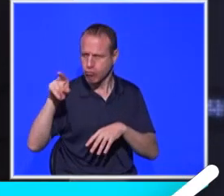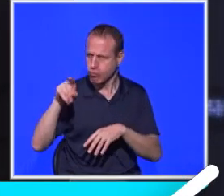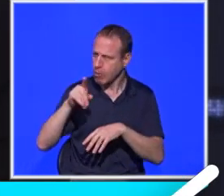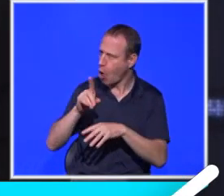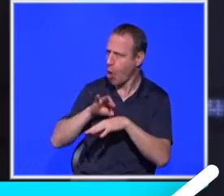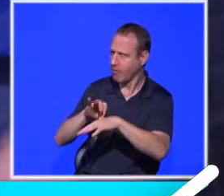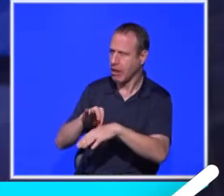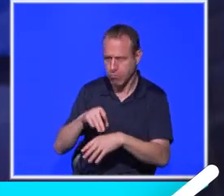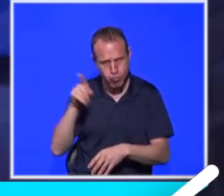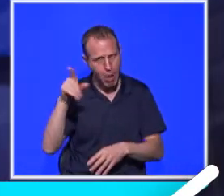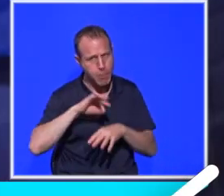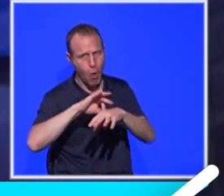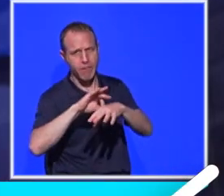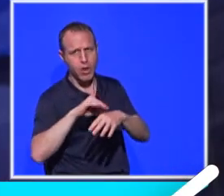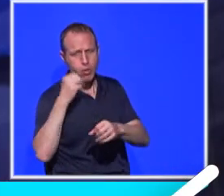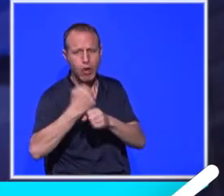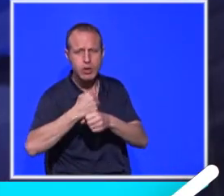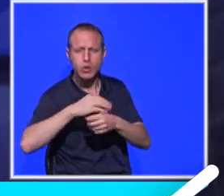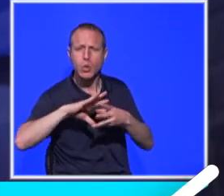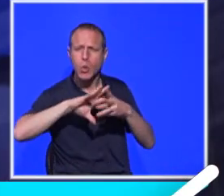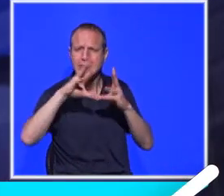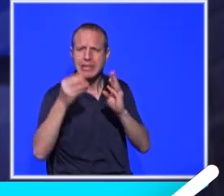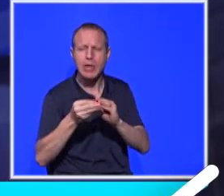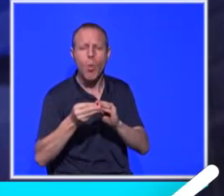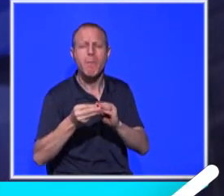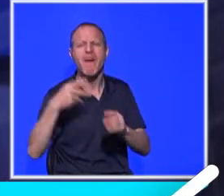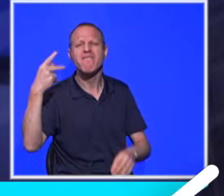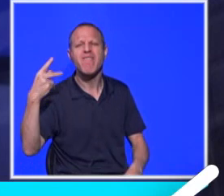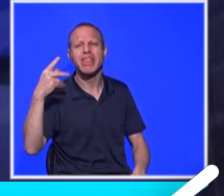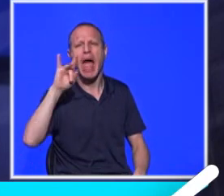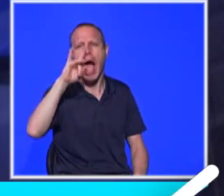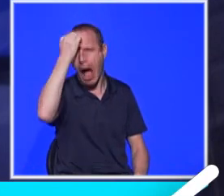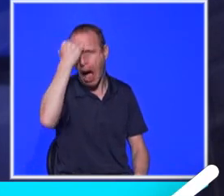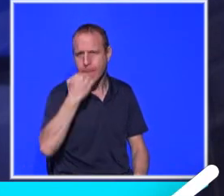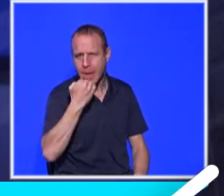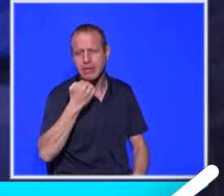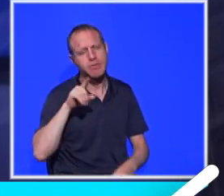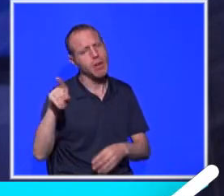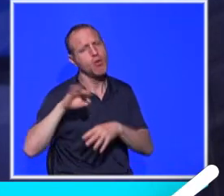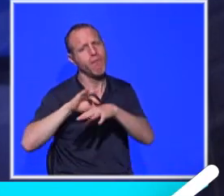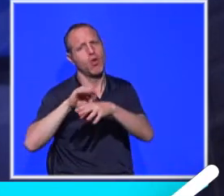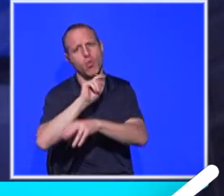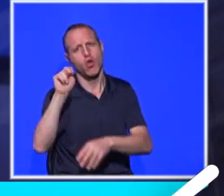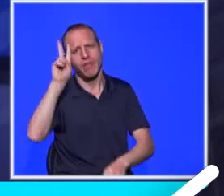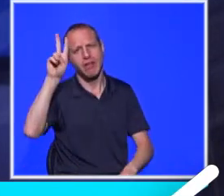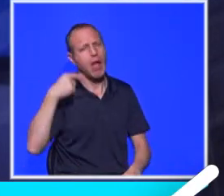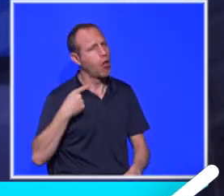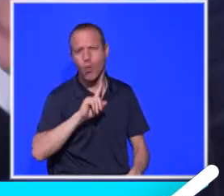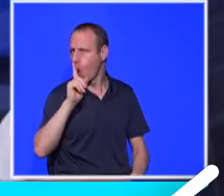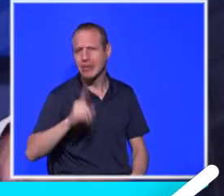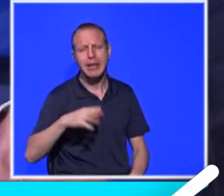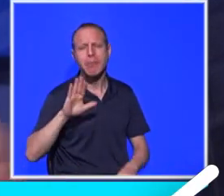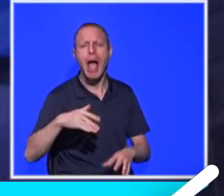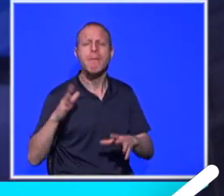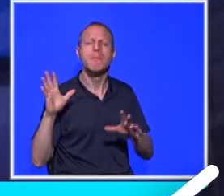שהם יובילו. שיעשו קודם כל סיכום בין פתח לבין חמאס. ושהם יובילו את הנושא הפלסטיני. אנחנו לא צריכים גם להיות